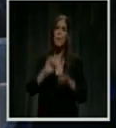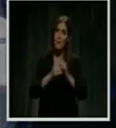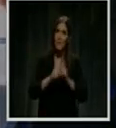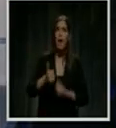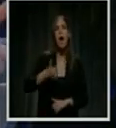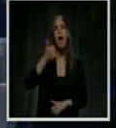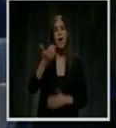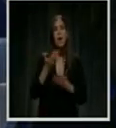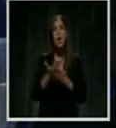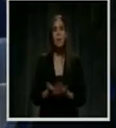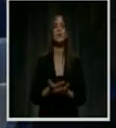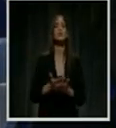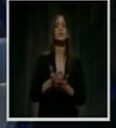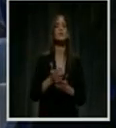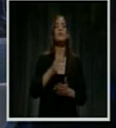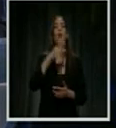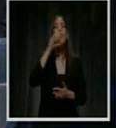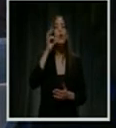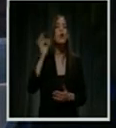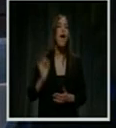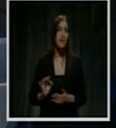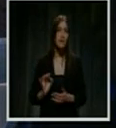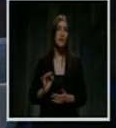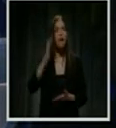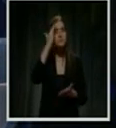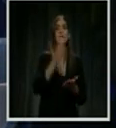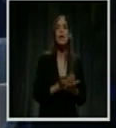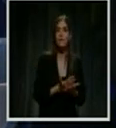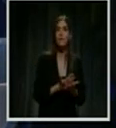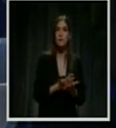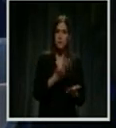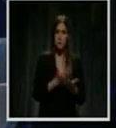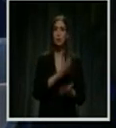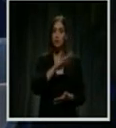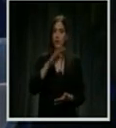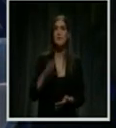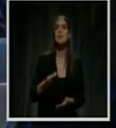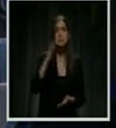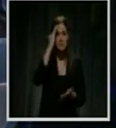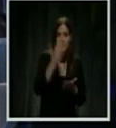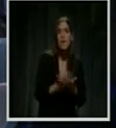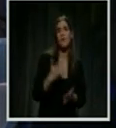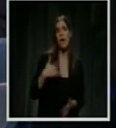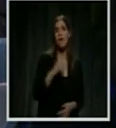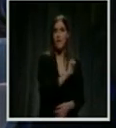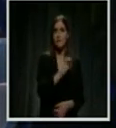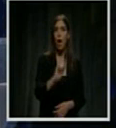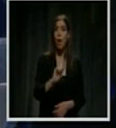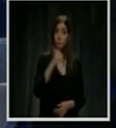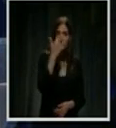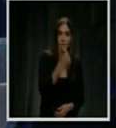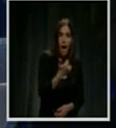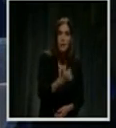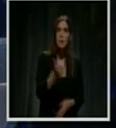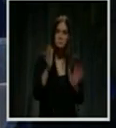ruħha. Nefqa biex insalvaw il-ħajjiet tan-nies. U għamil sew. Ma mhux imma tiġi jgħidilna li għax aħna bħala